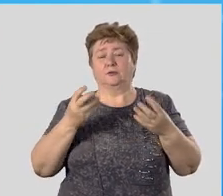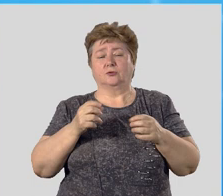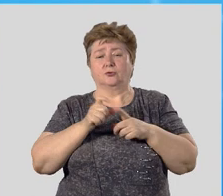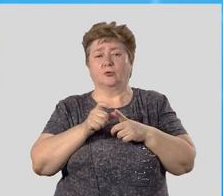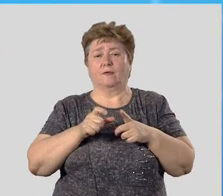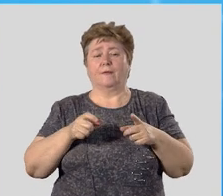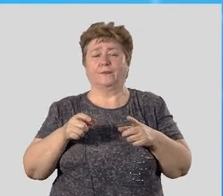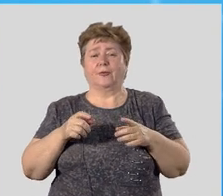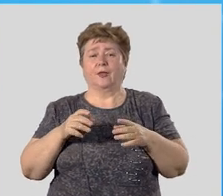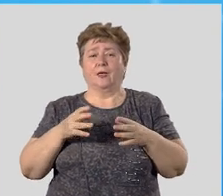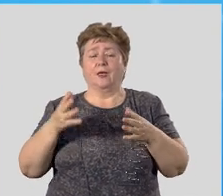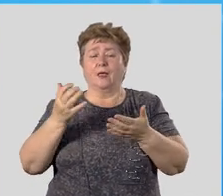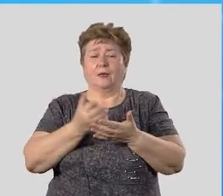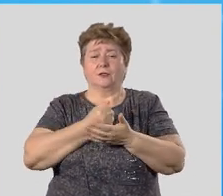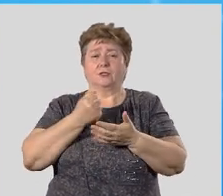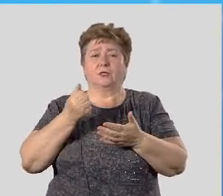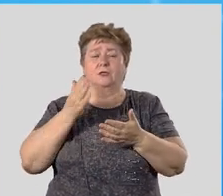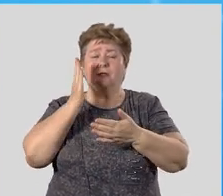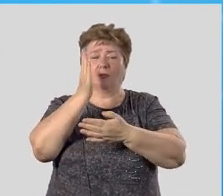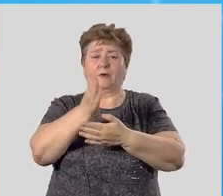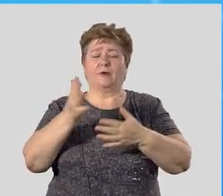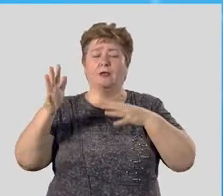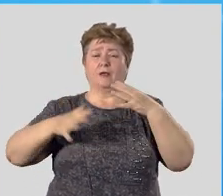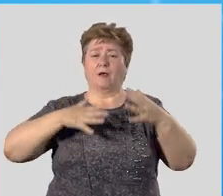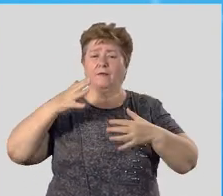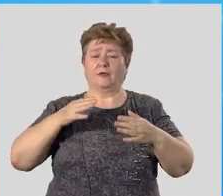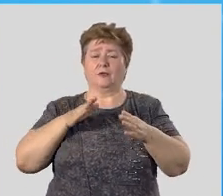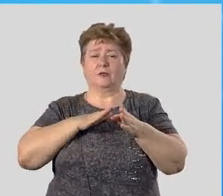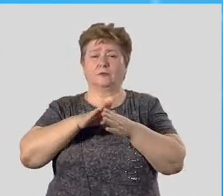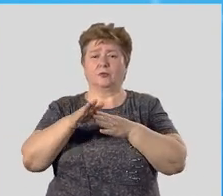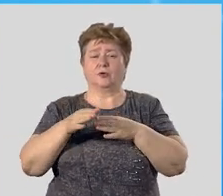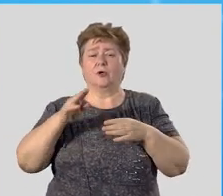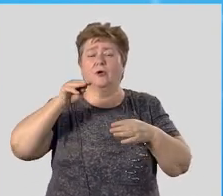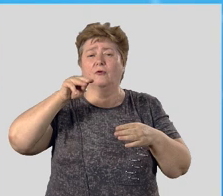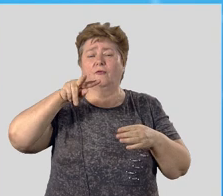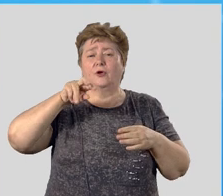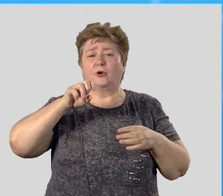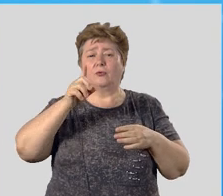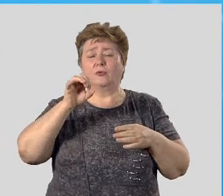Для определения направления ветра используется флюгер.